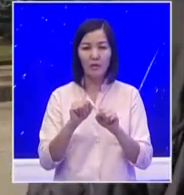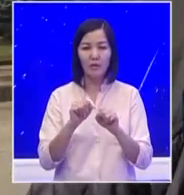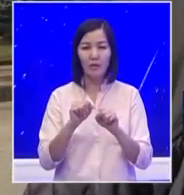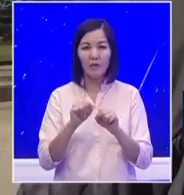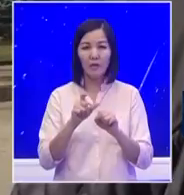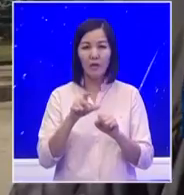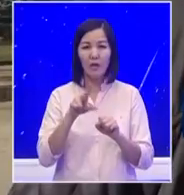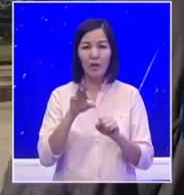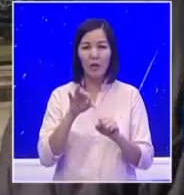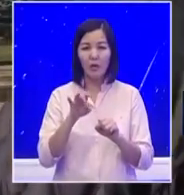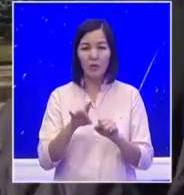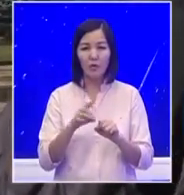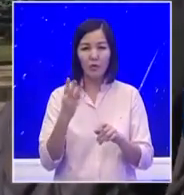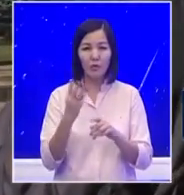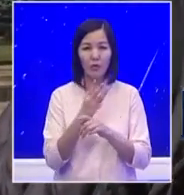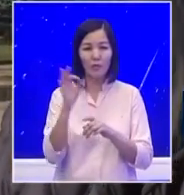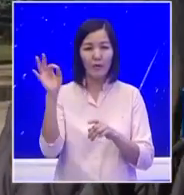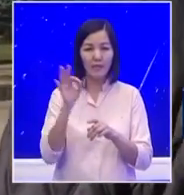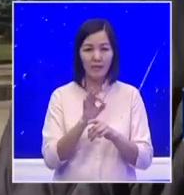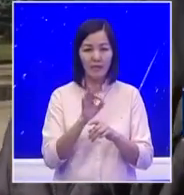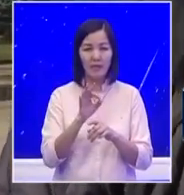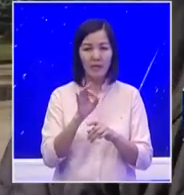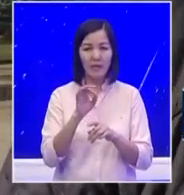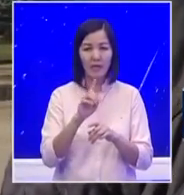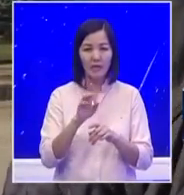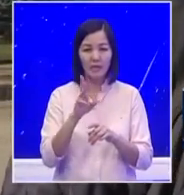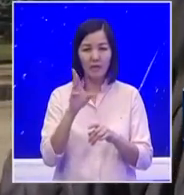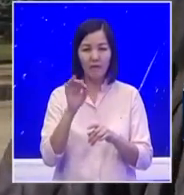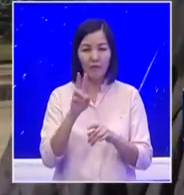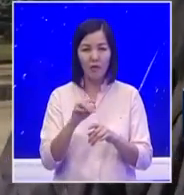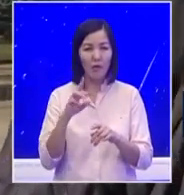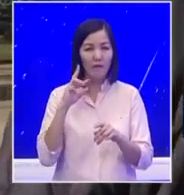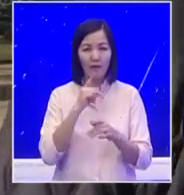препаратами хлора, 3% раствор. Он является нетоксичным для